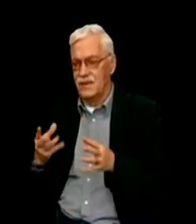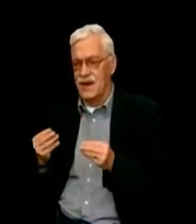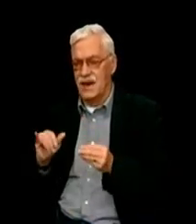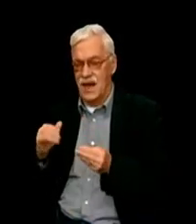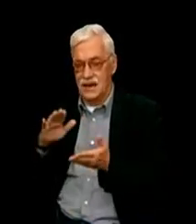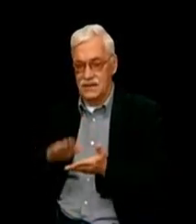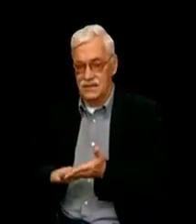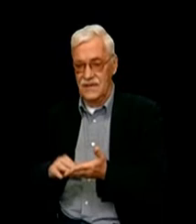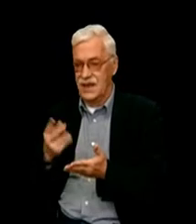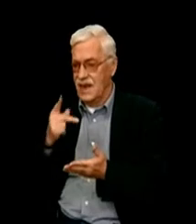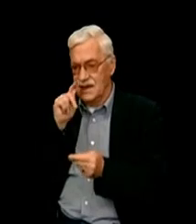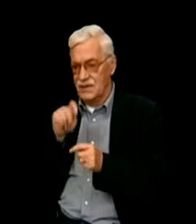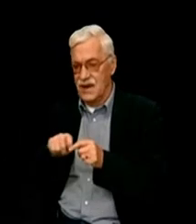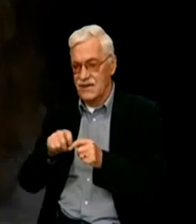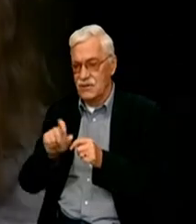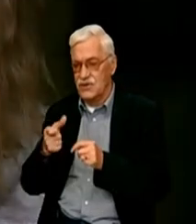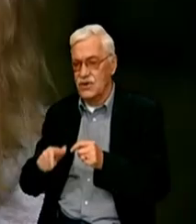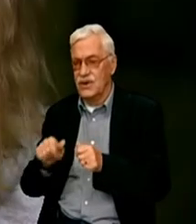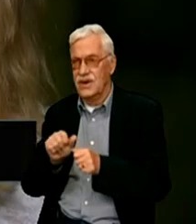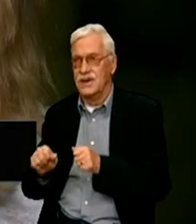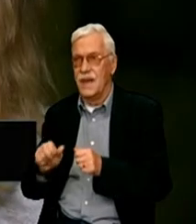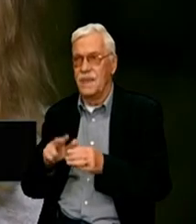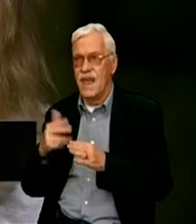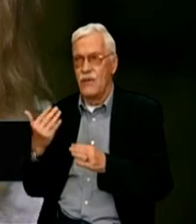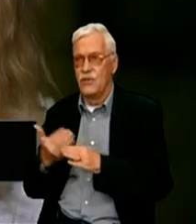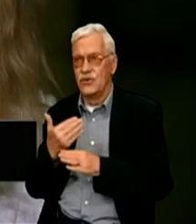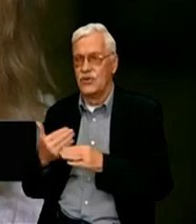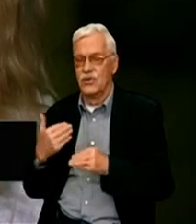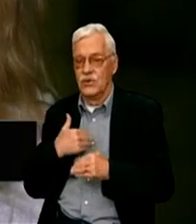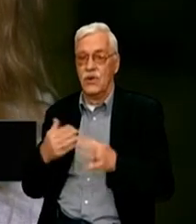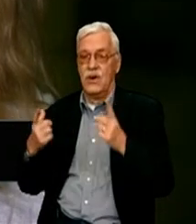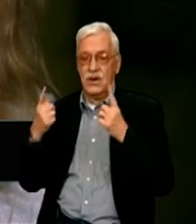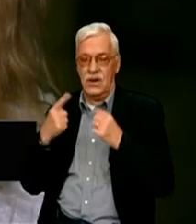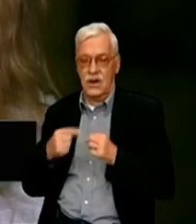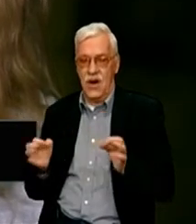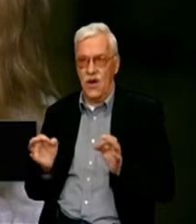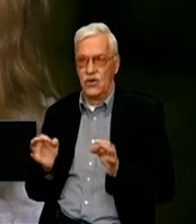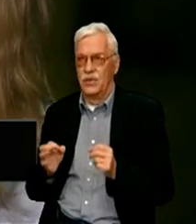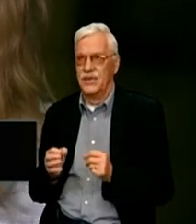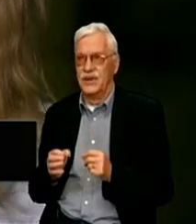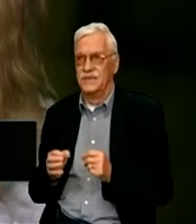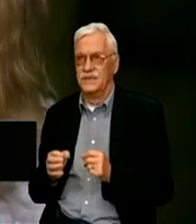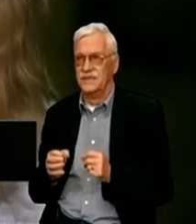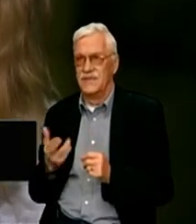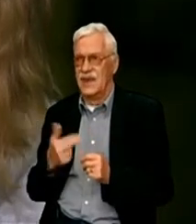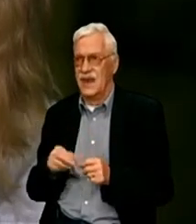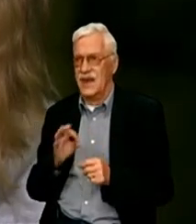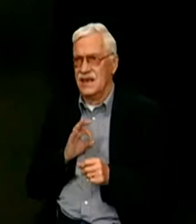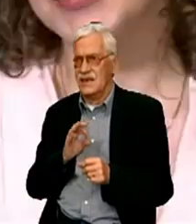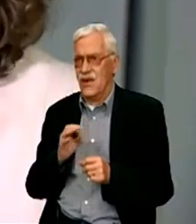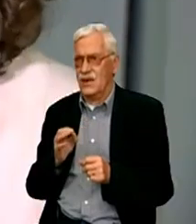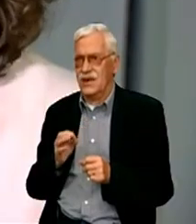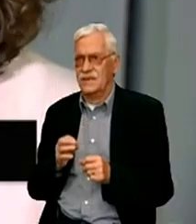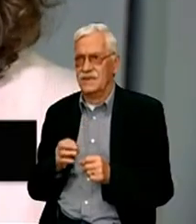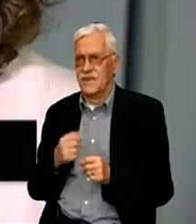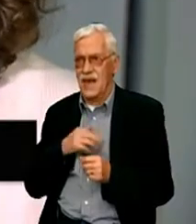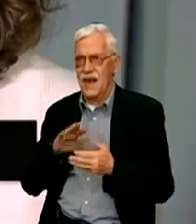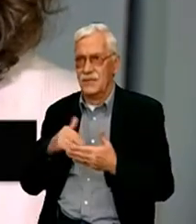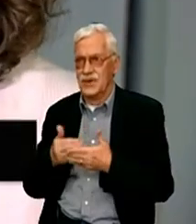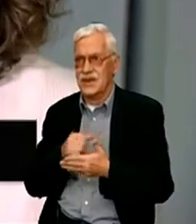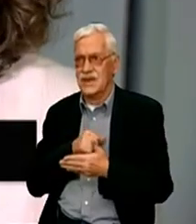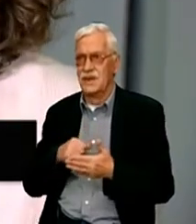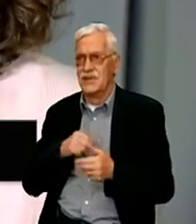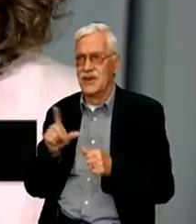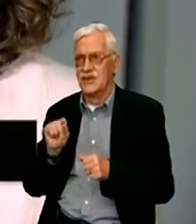to nie sprawdzamy palcem, co to. Na początku było strasznie, znaczy strasznie, no na pewno nie swoje, taka była dezorientacja. Przyznam się szczerze, że się